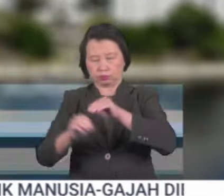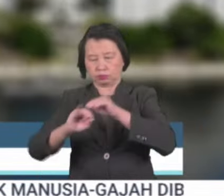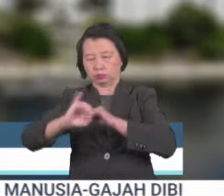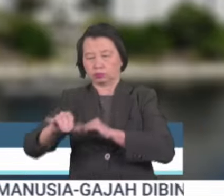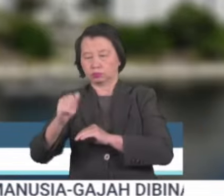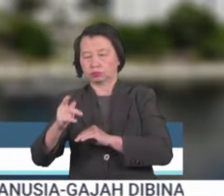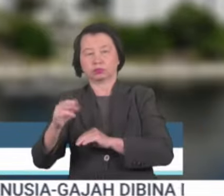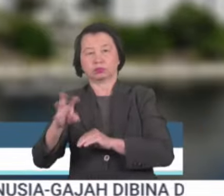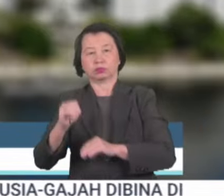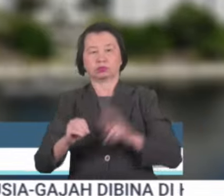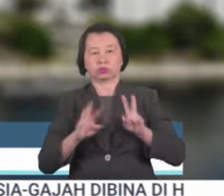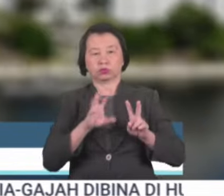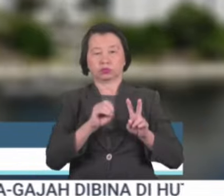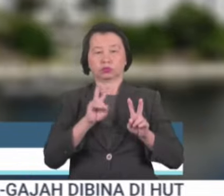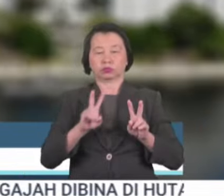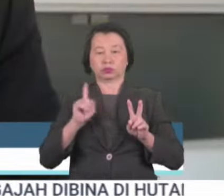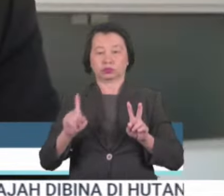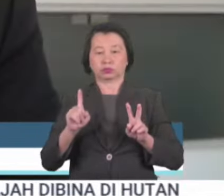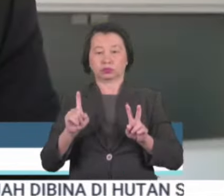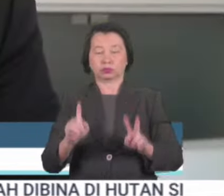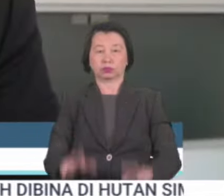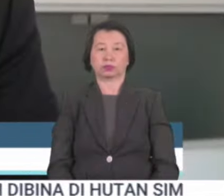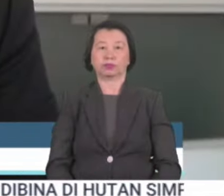pada 2021.